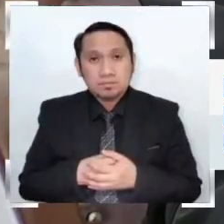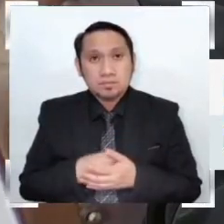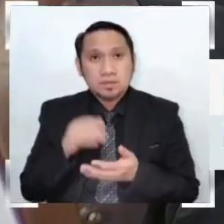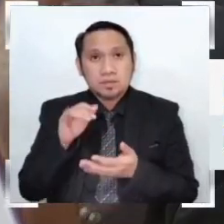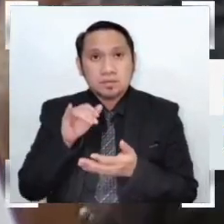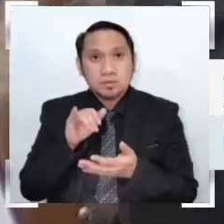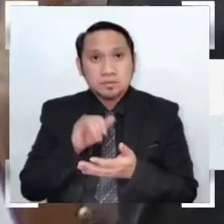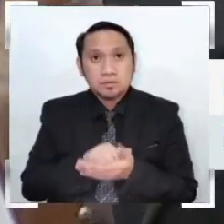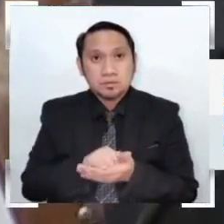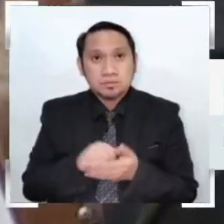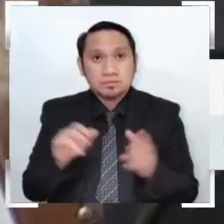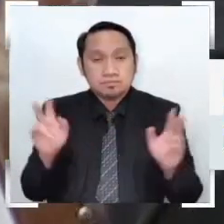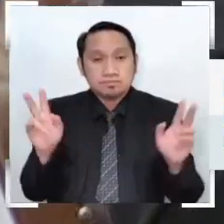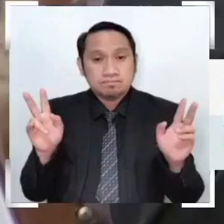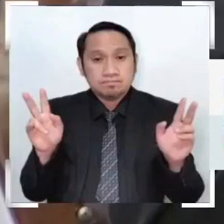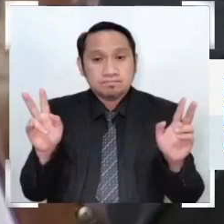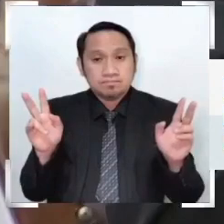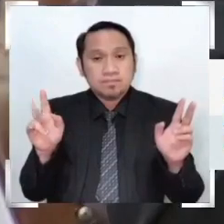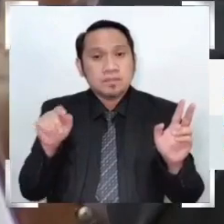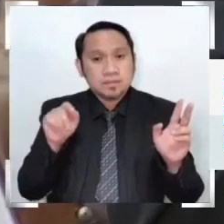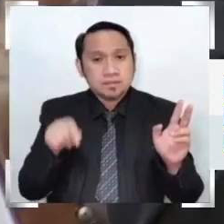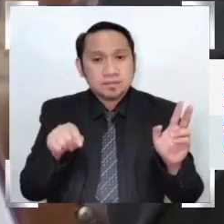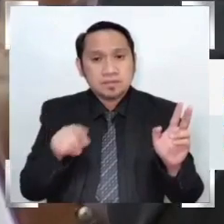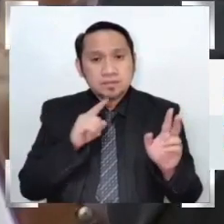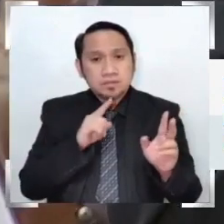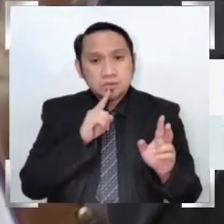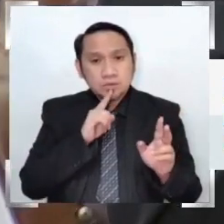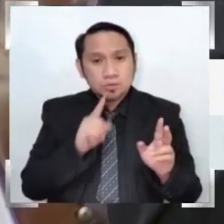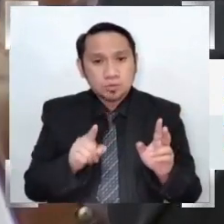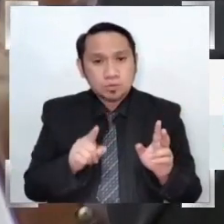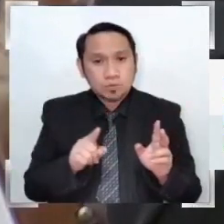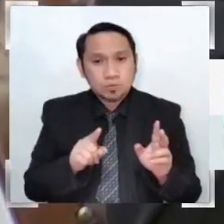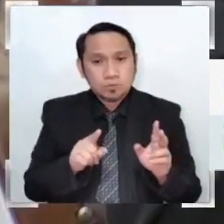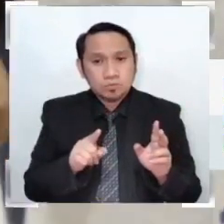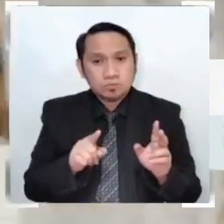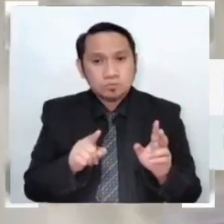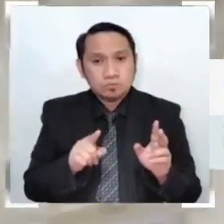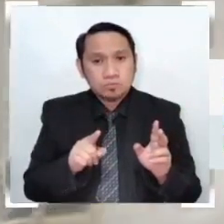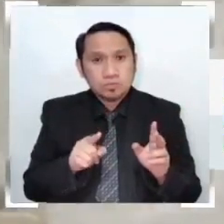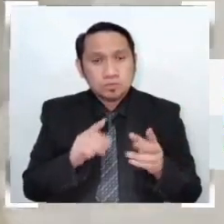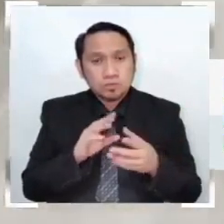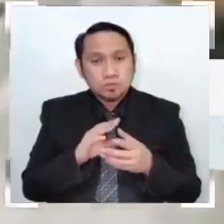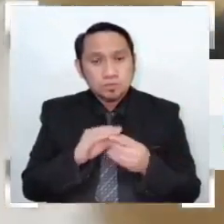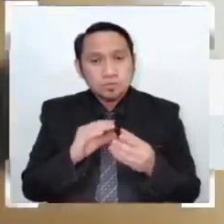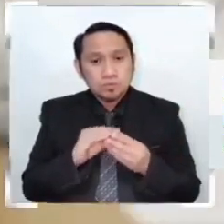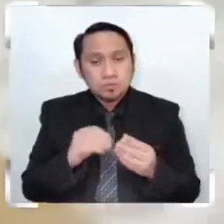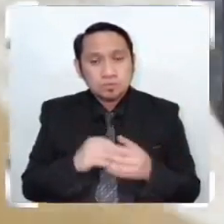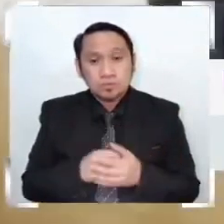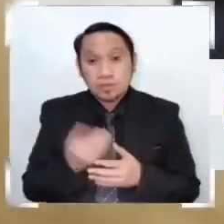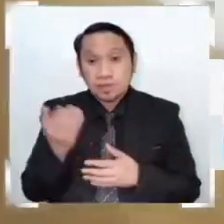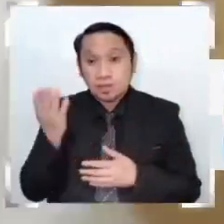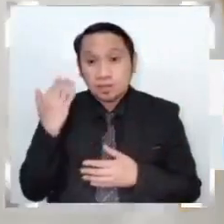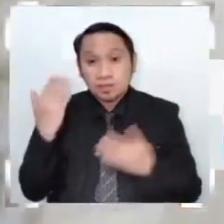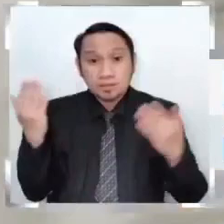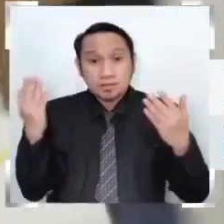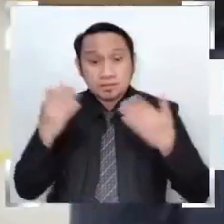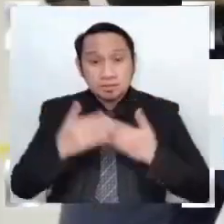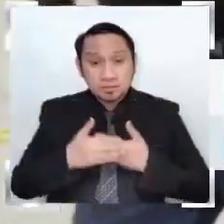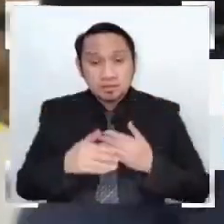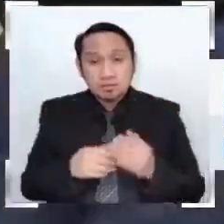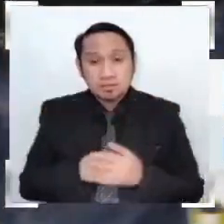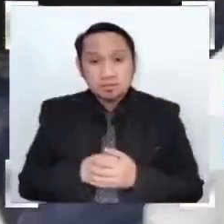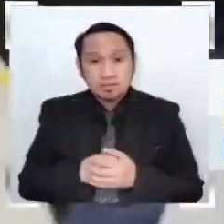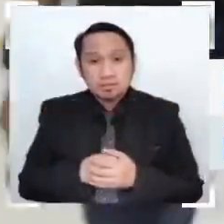spade a spade. This is a sworn statement. We're not talking about kwento. Kagabi, dumating mula sa Iwahig Penal Colony